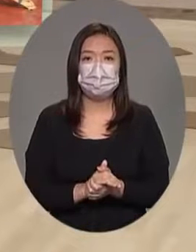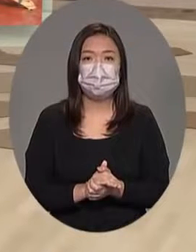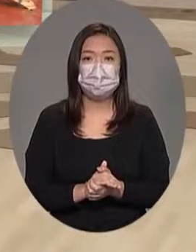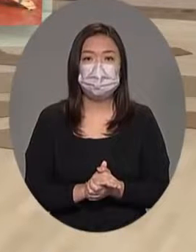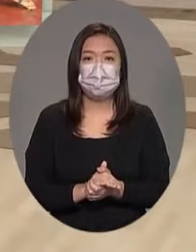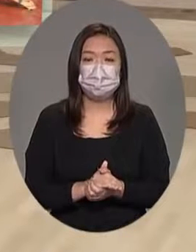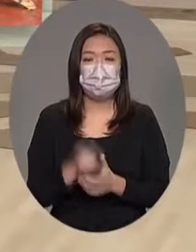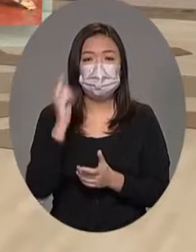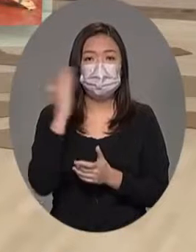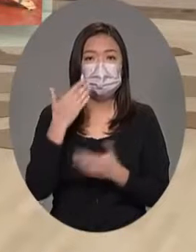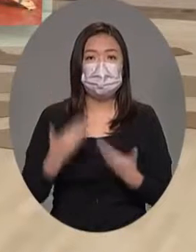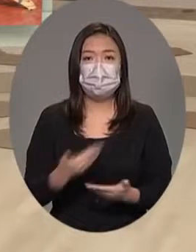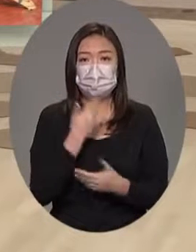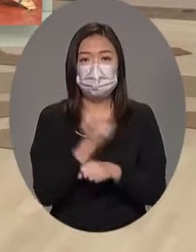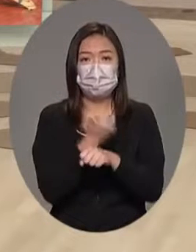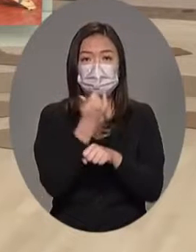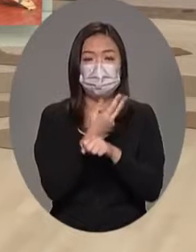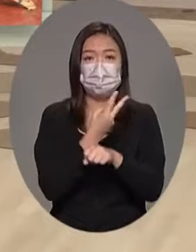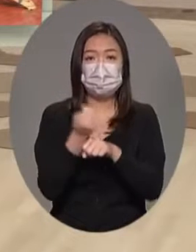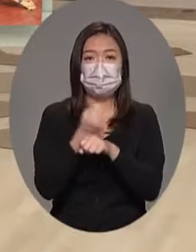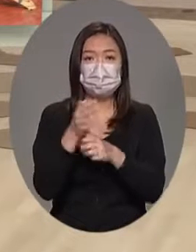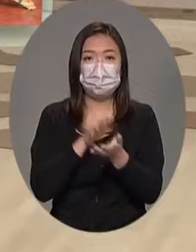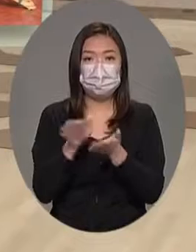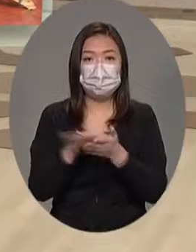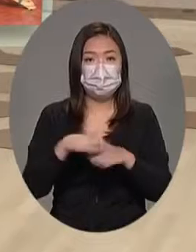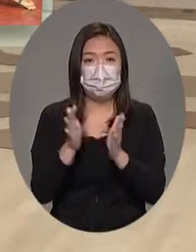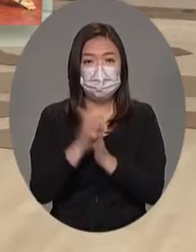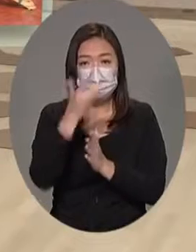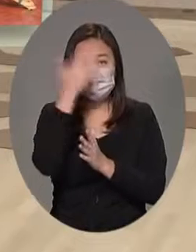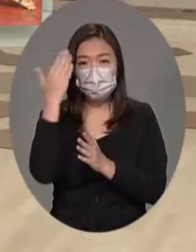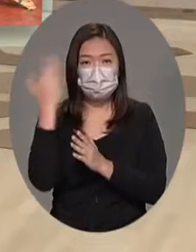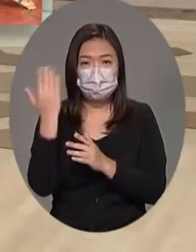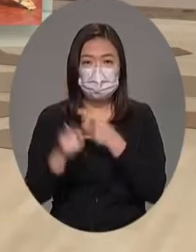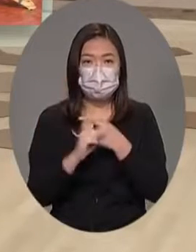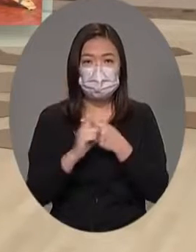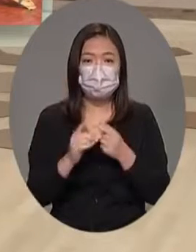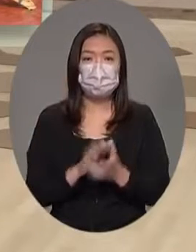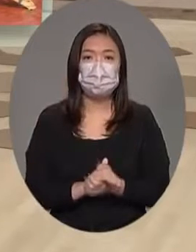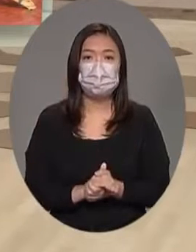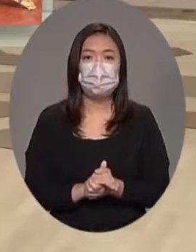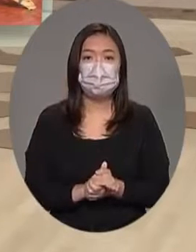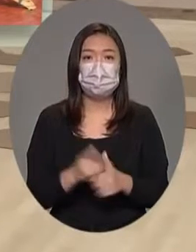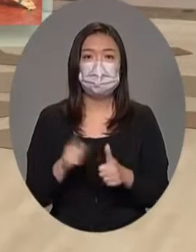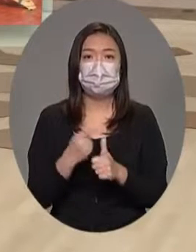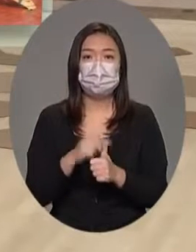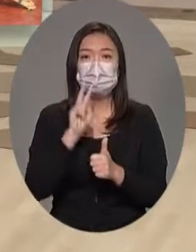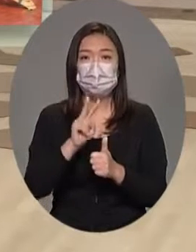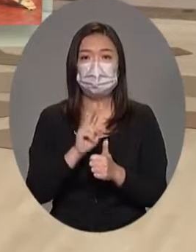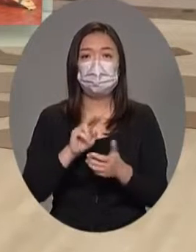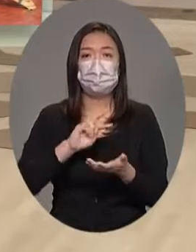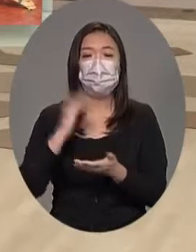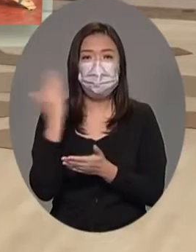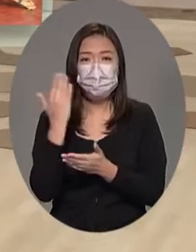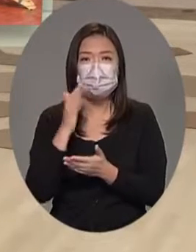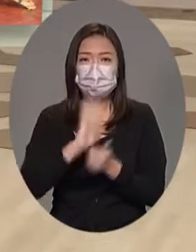再提提大家啦，天文台咧喺今朝6時20分啦，已經係取消所有咧熱帶氣旋嘅警告信號。我哋咧先睇翻啦圓規